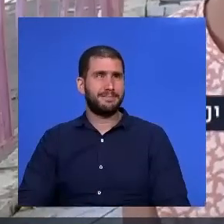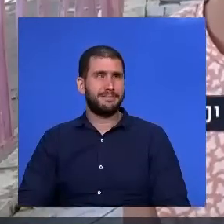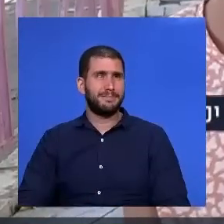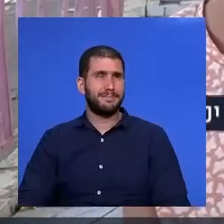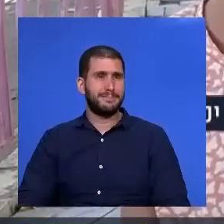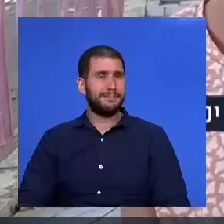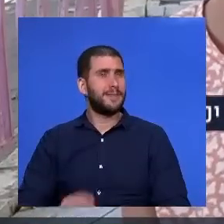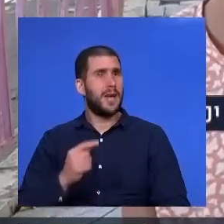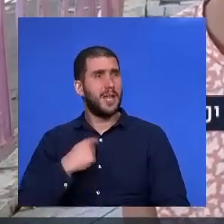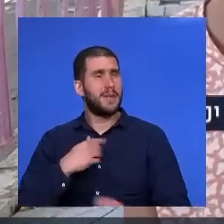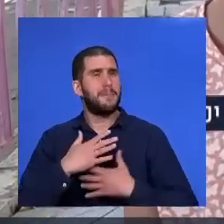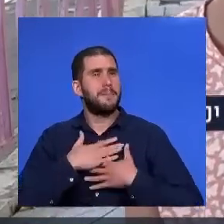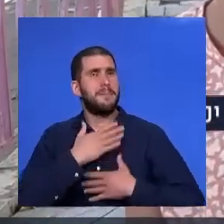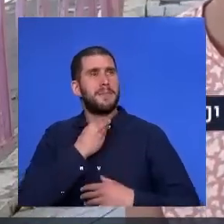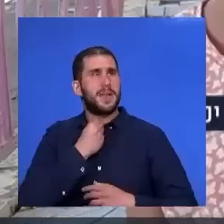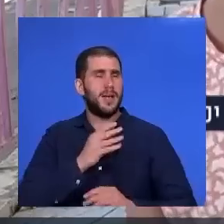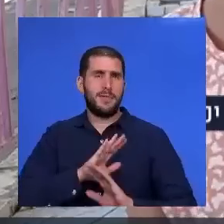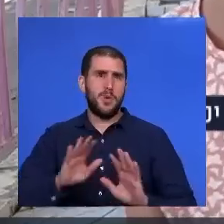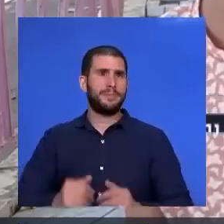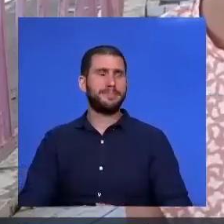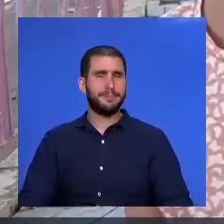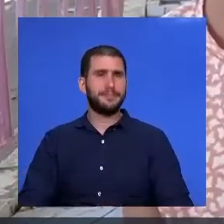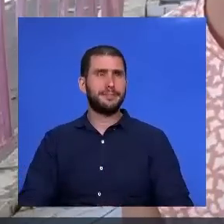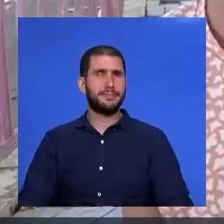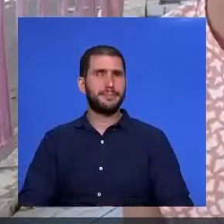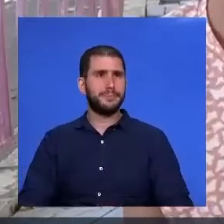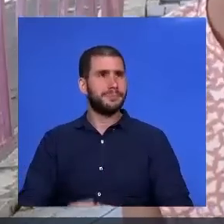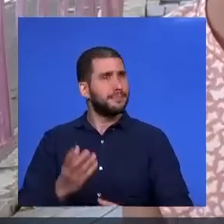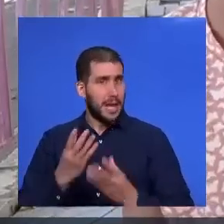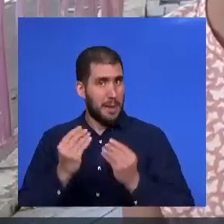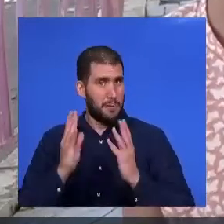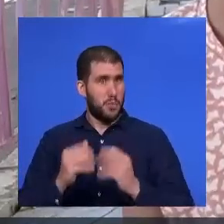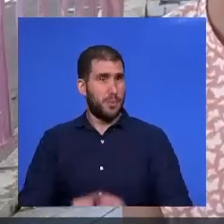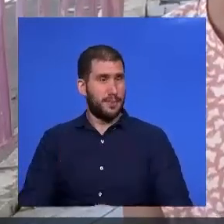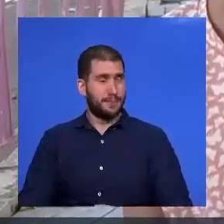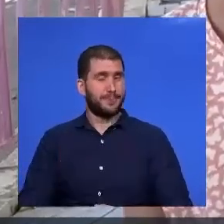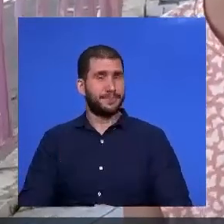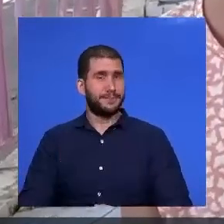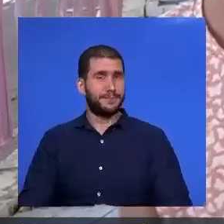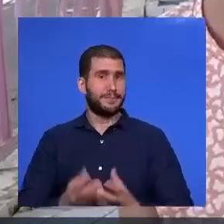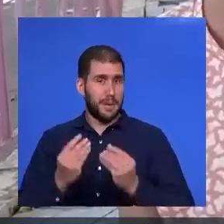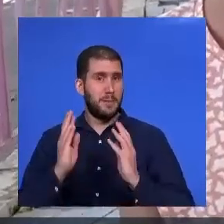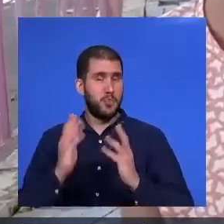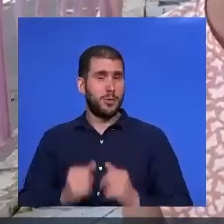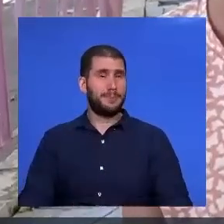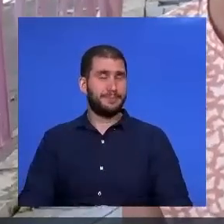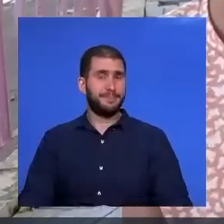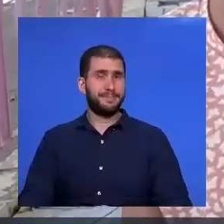חוץ מזה שאני מתגעגעת אליו, לא. זה הרבה מאוד. הרבה מאוד.